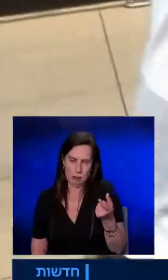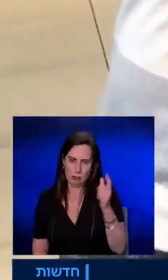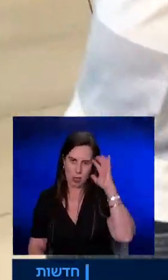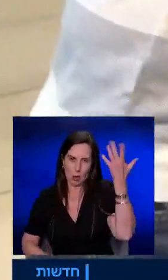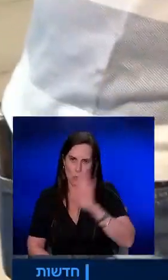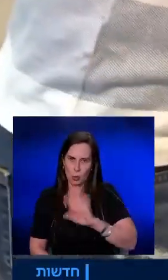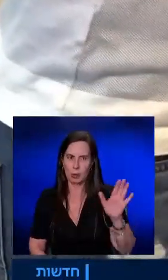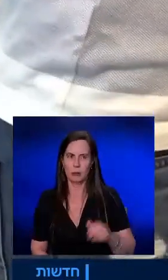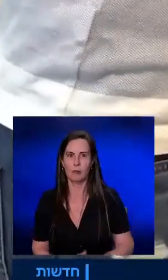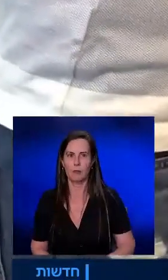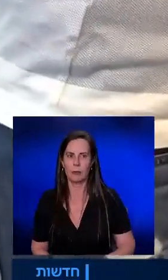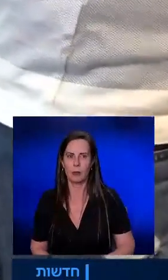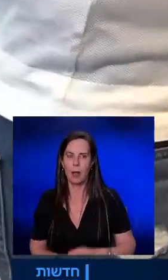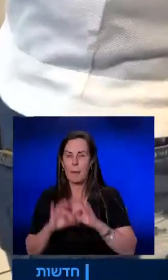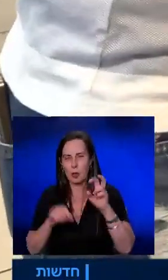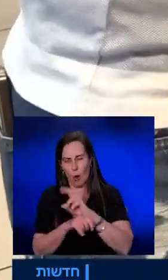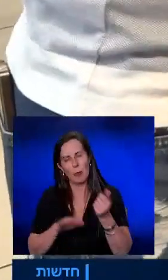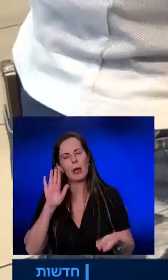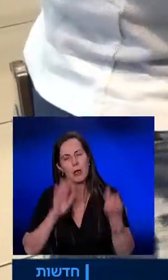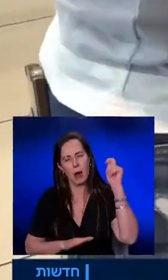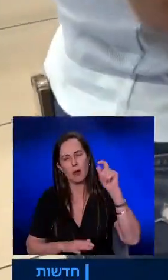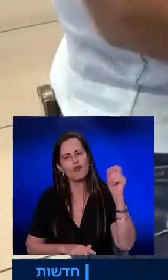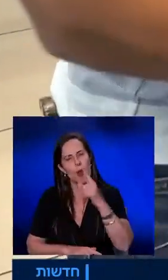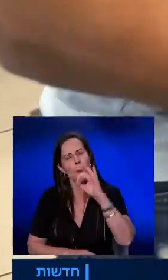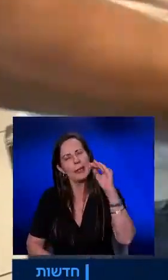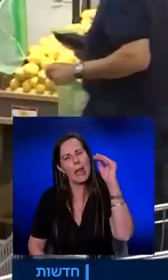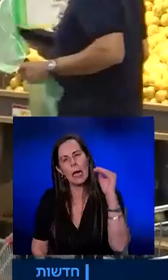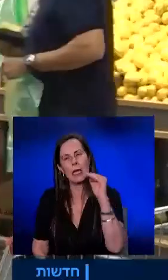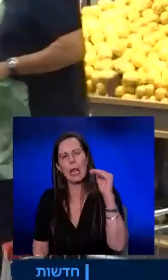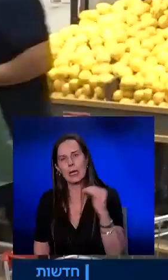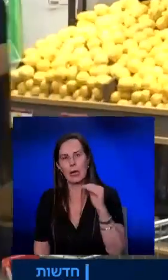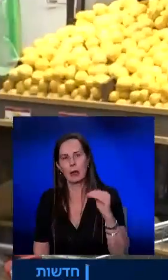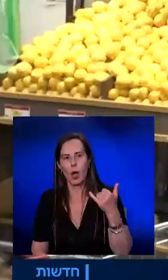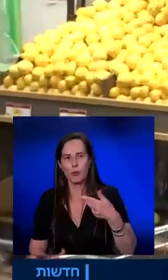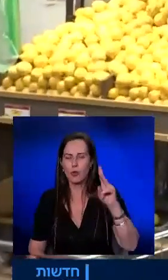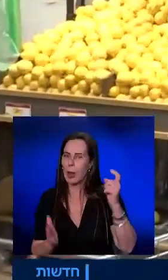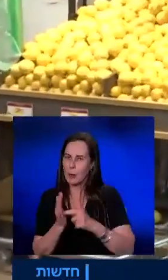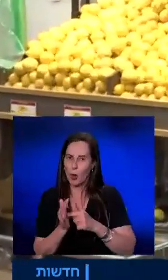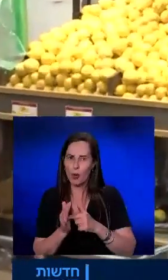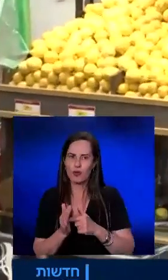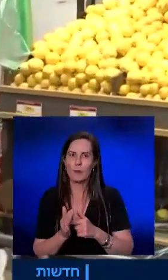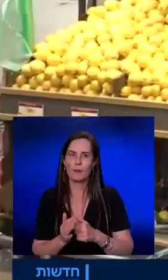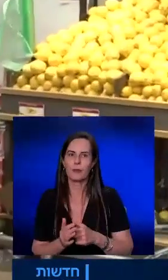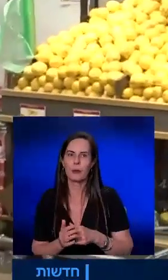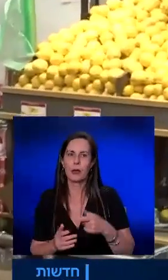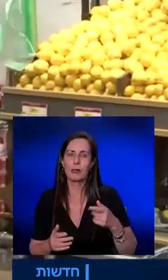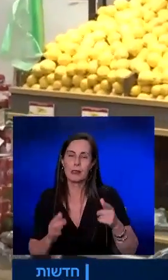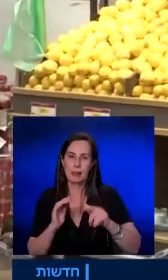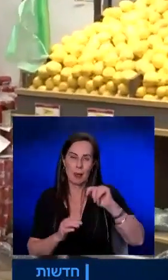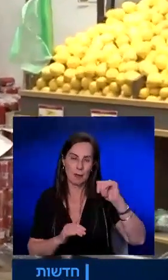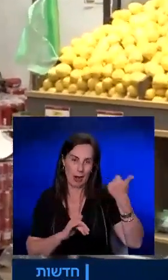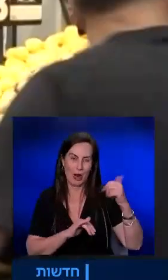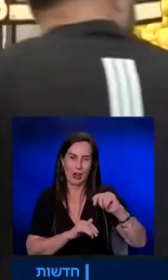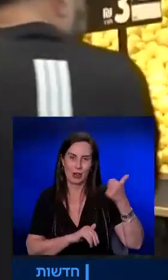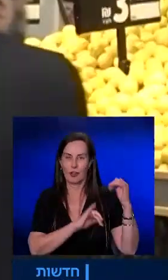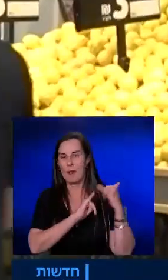זה הזיה. בתחילת העונה מחירים גבוהים, וכל שבוע הם מתחילים לרדת. היום יש יותר ביקוש מאשר היצע. זו הסחורה הראשונה שנמצאת על